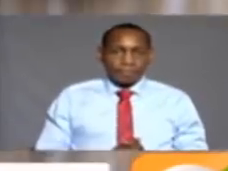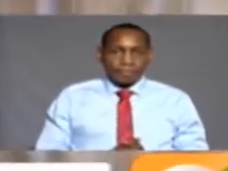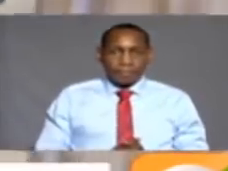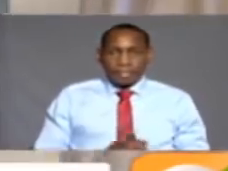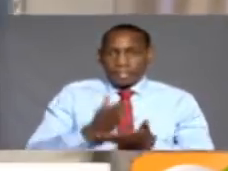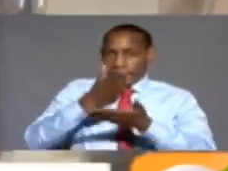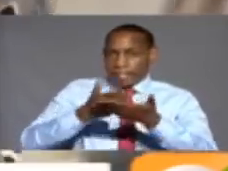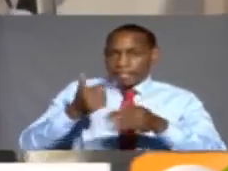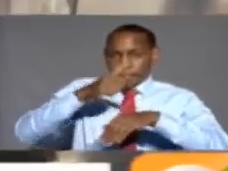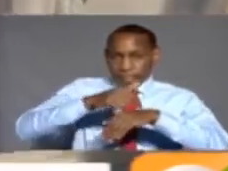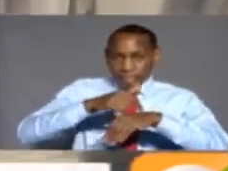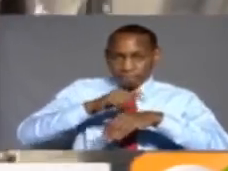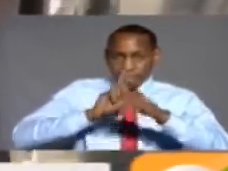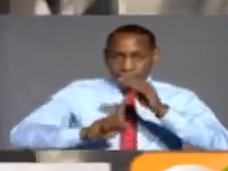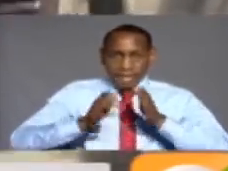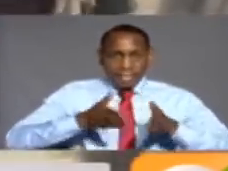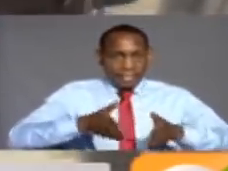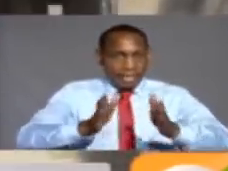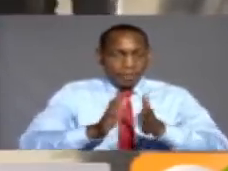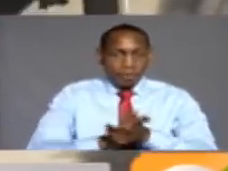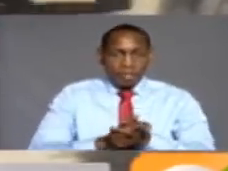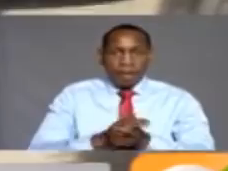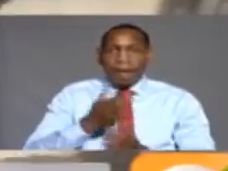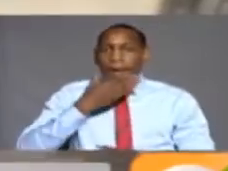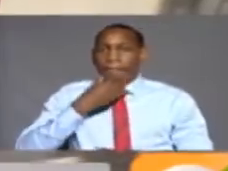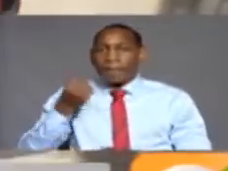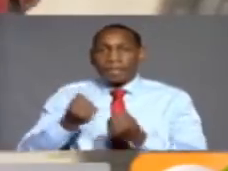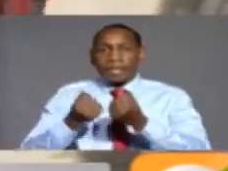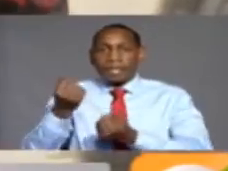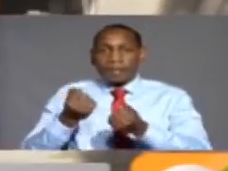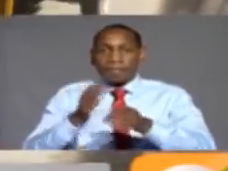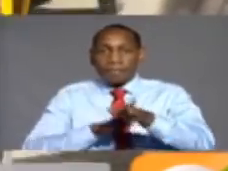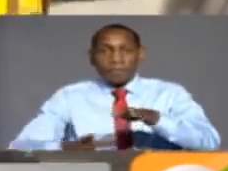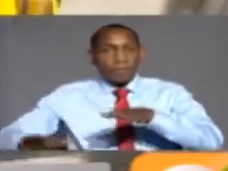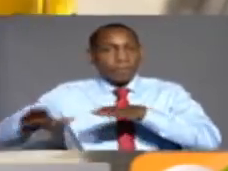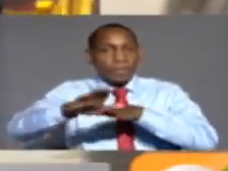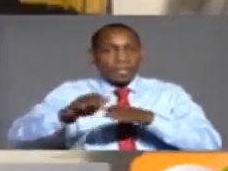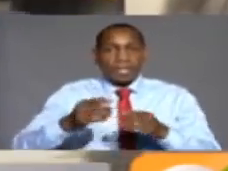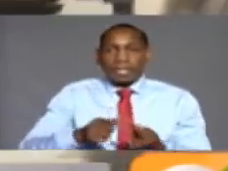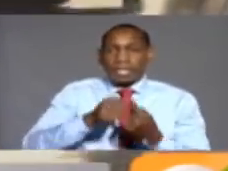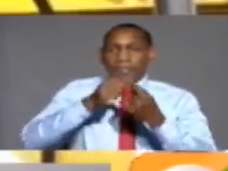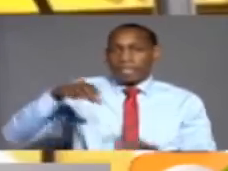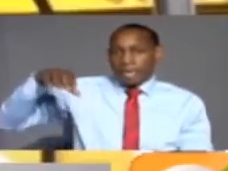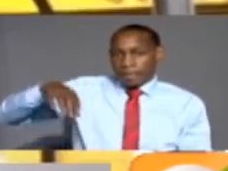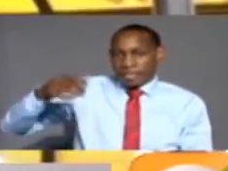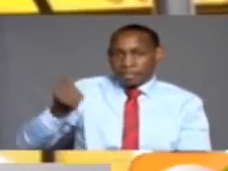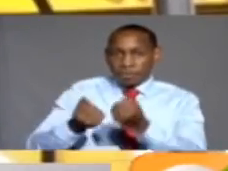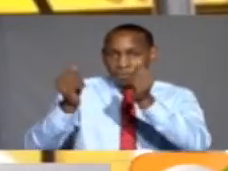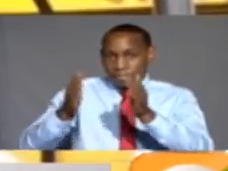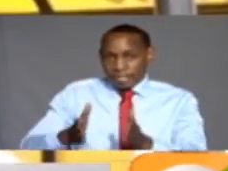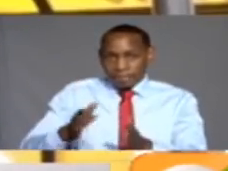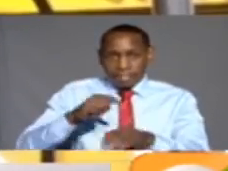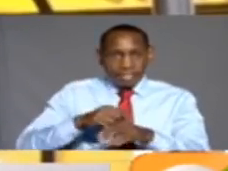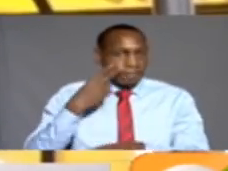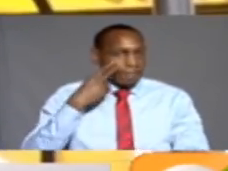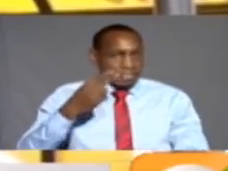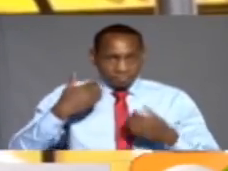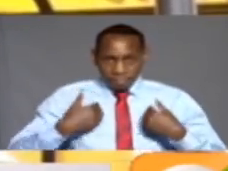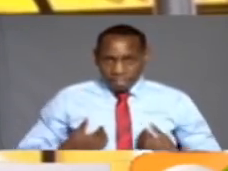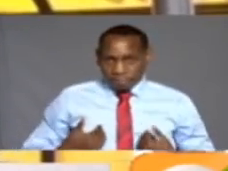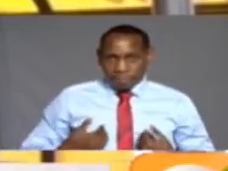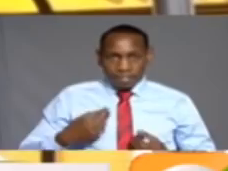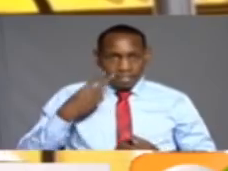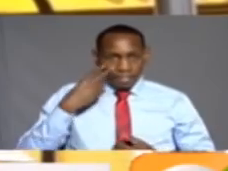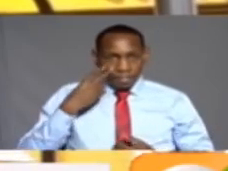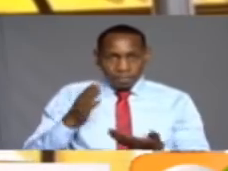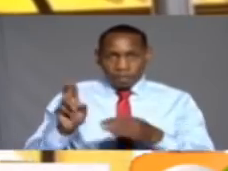Sasa hivi unaweza kuwa barabarani umepishana na mwanamume amekuoverlap, especially hao matatu drivers hao. Wakinyona